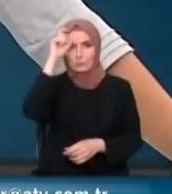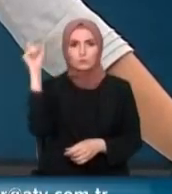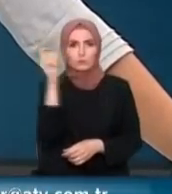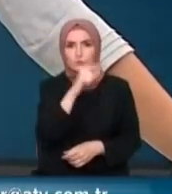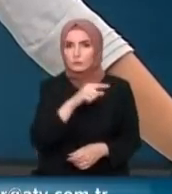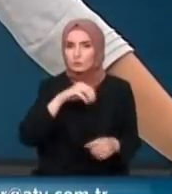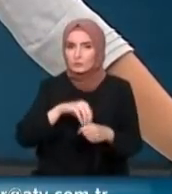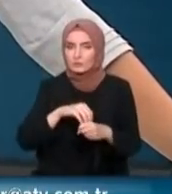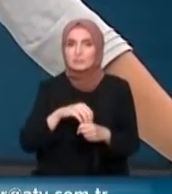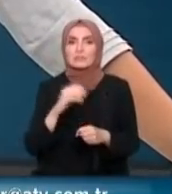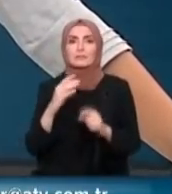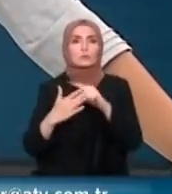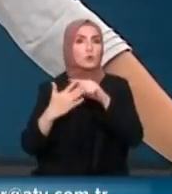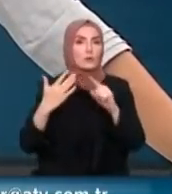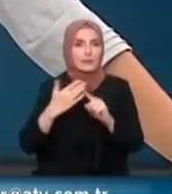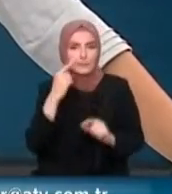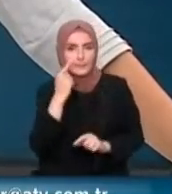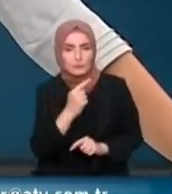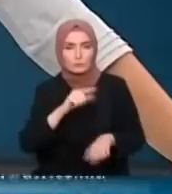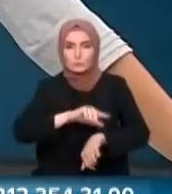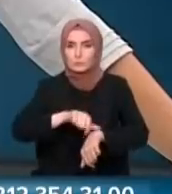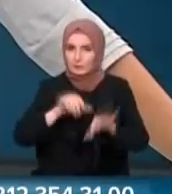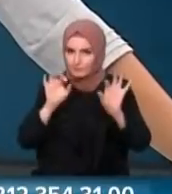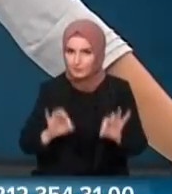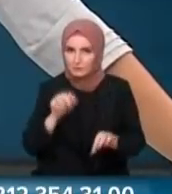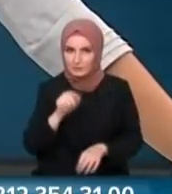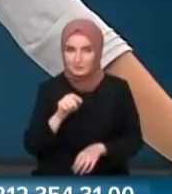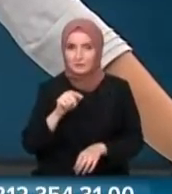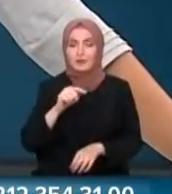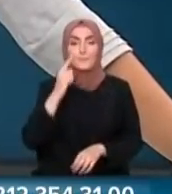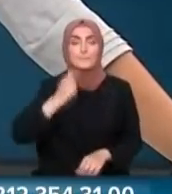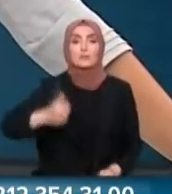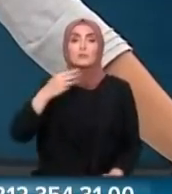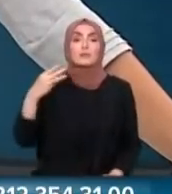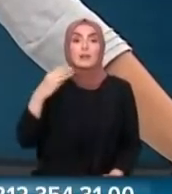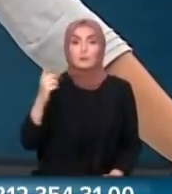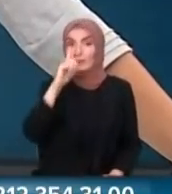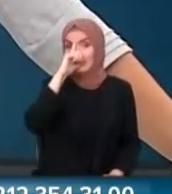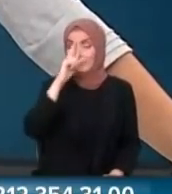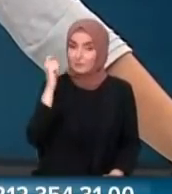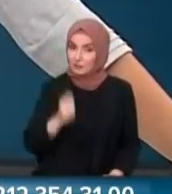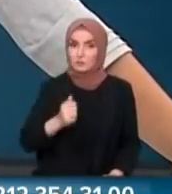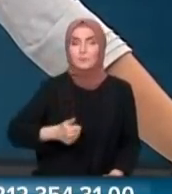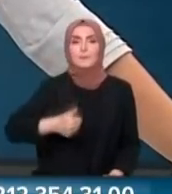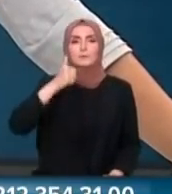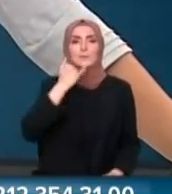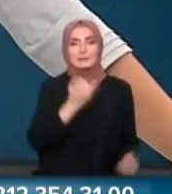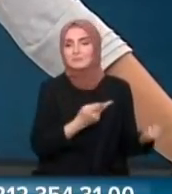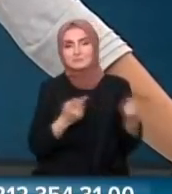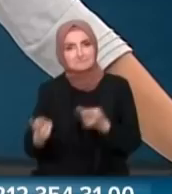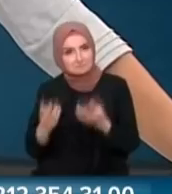Erdoğan aynı gün içinde hem Libya'nın meşru başbakanını ağırladı hem de Libya'ya en yakın Avrupa ülkesinin